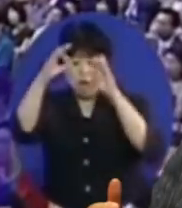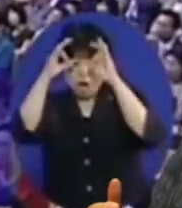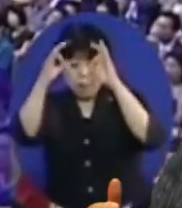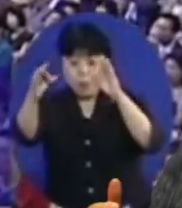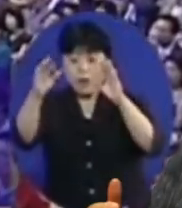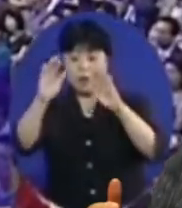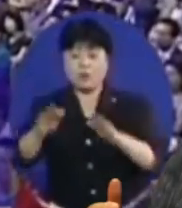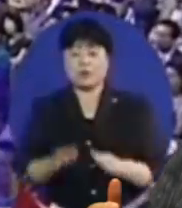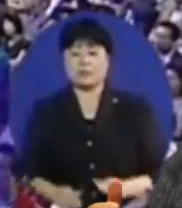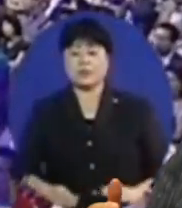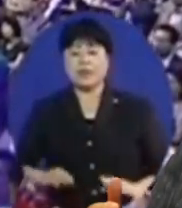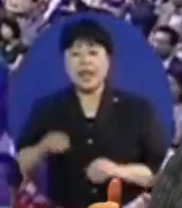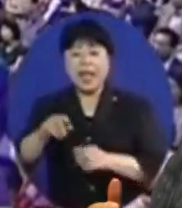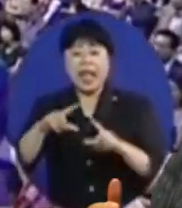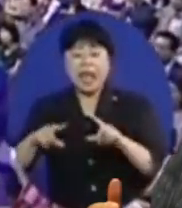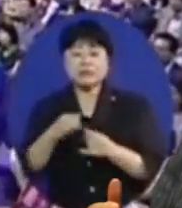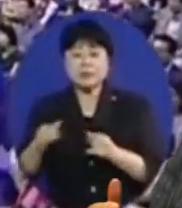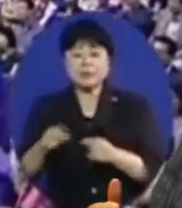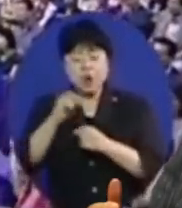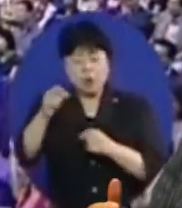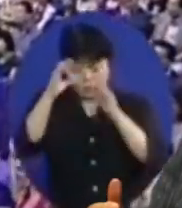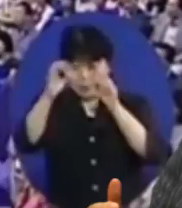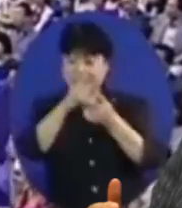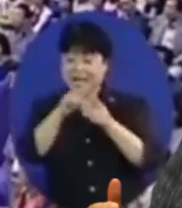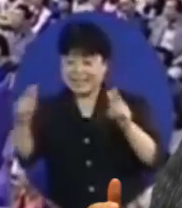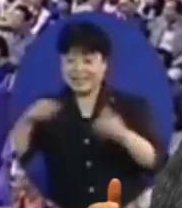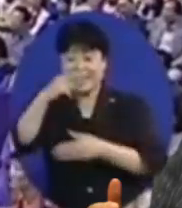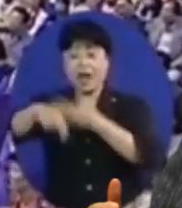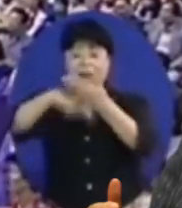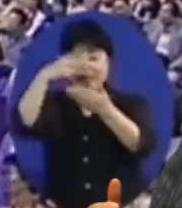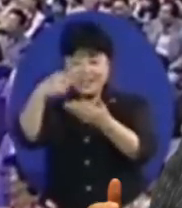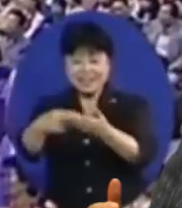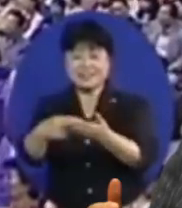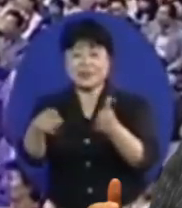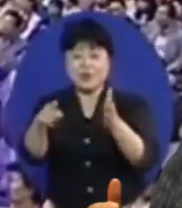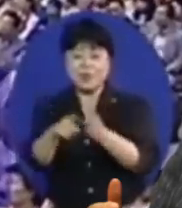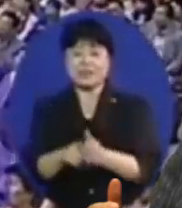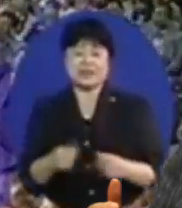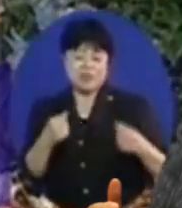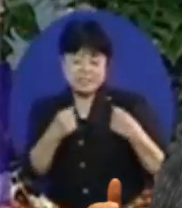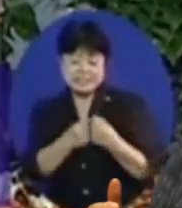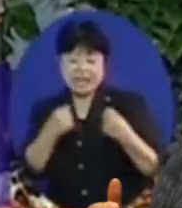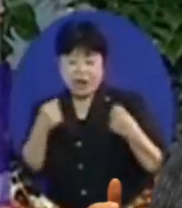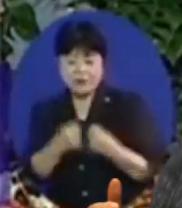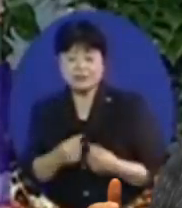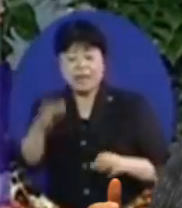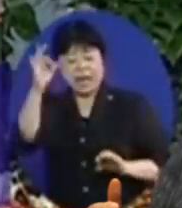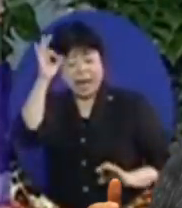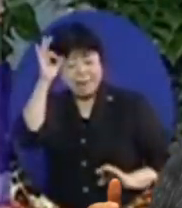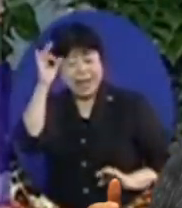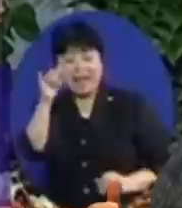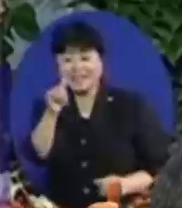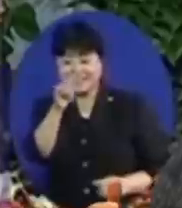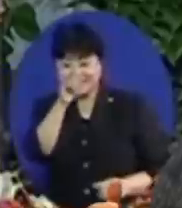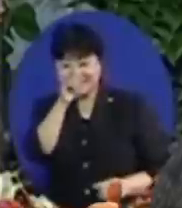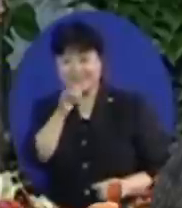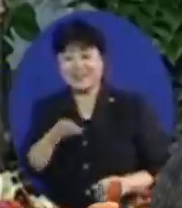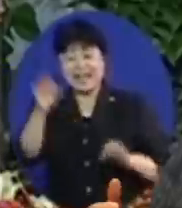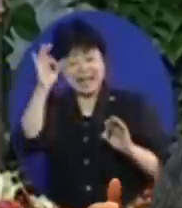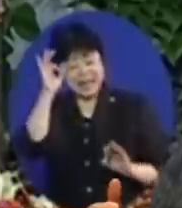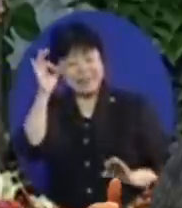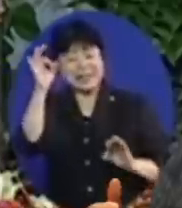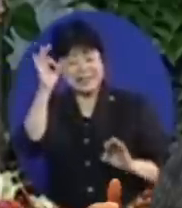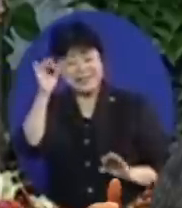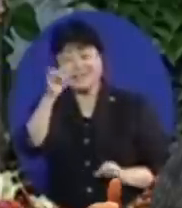오늘 본 애굽 사람을 영원히 다시 보지 아니하리라. 야훼께서 너희를 위하여 싸우시리니 너희는 가만히 있을지어다. 가만히 가만히 두